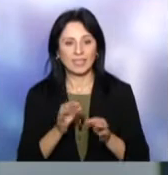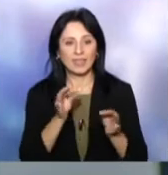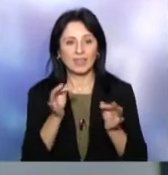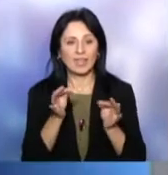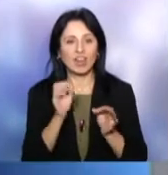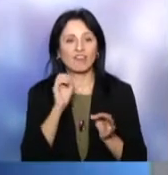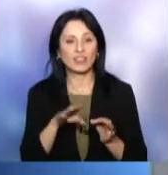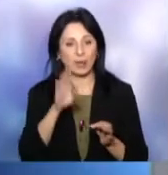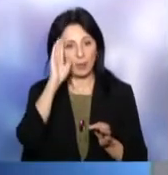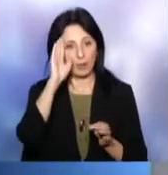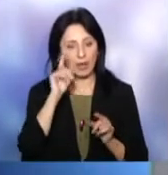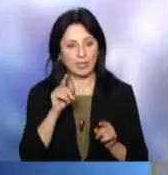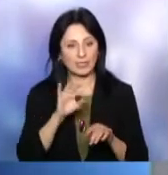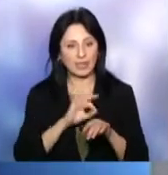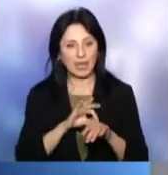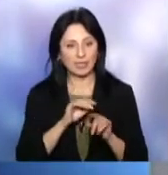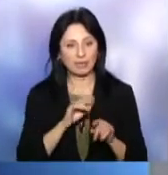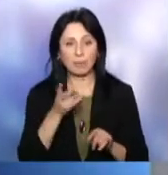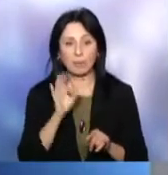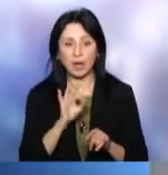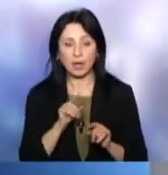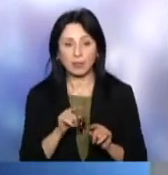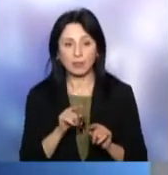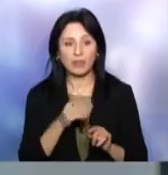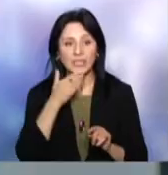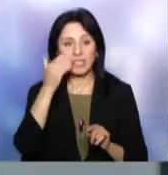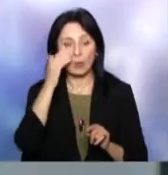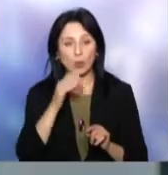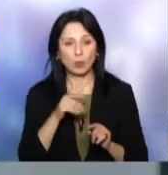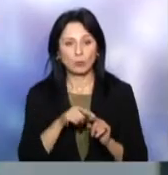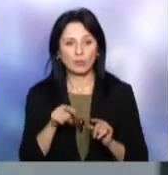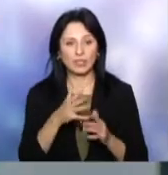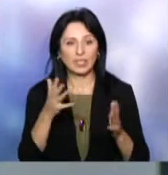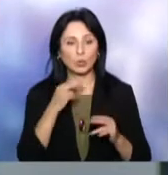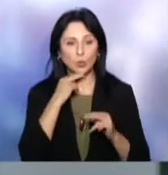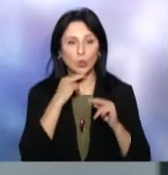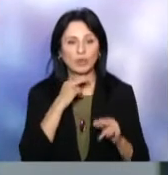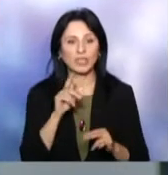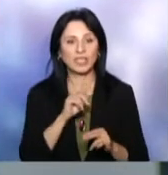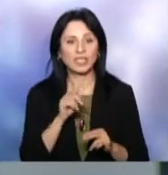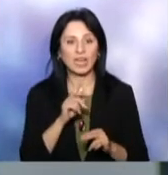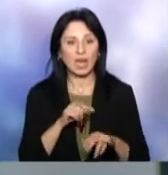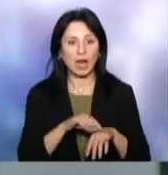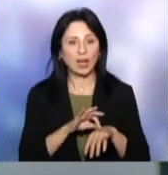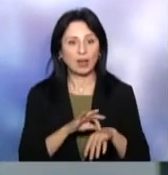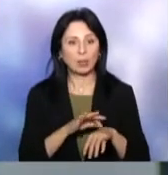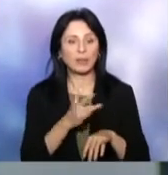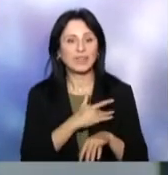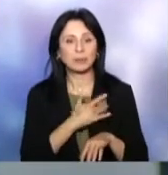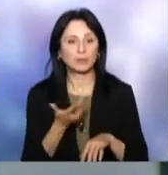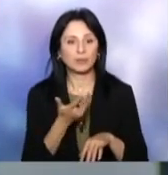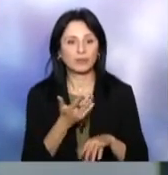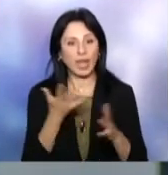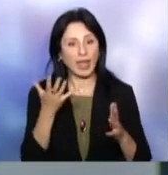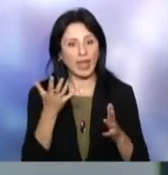ვიდრე მამაკაცის კანი, მაგრამ ზაფხულის პერიოდში კიდევ ყურადღება ექცევა თუ რა ფოტოტიპის არის კანი, ანუ